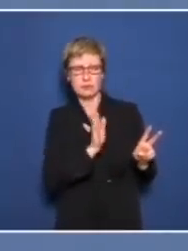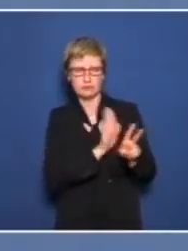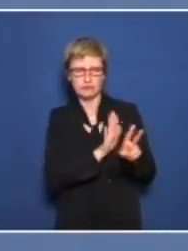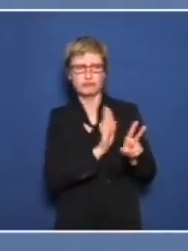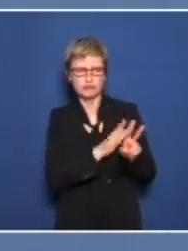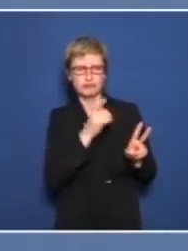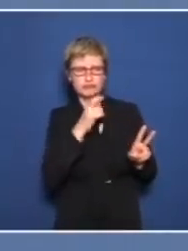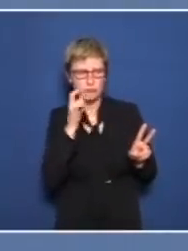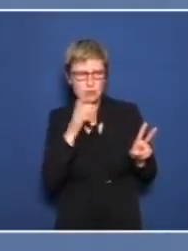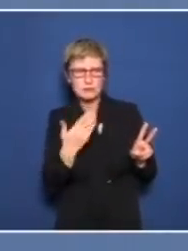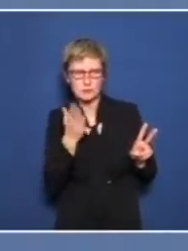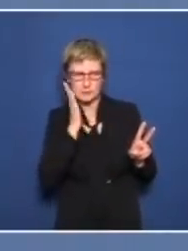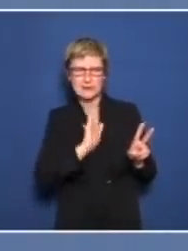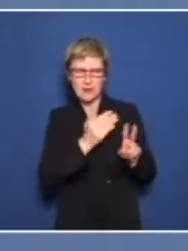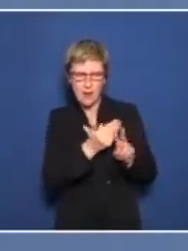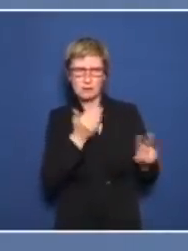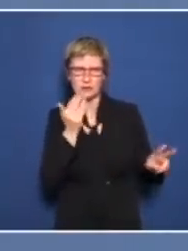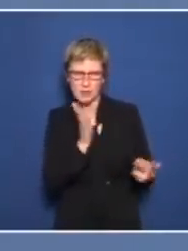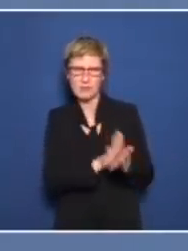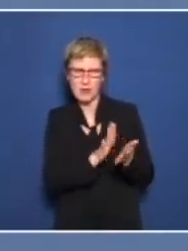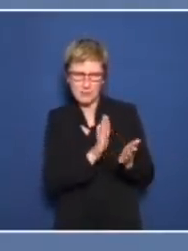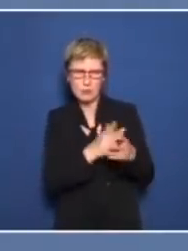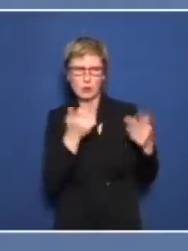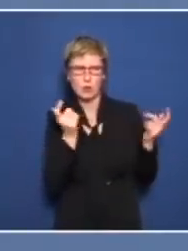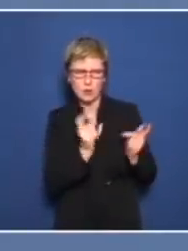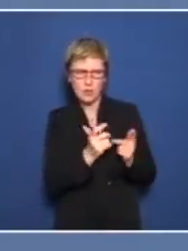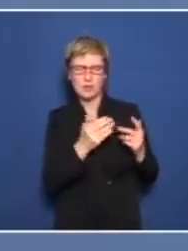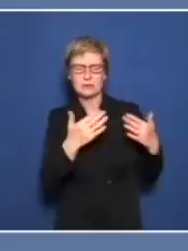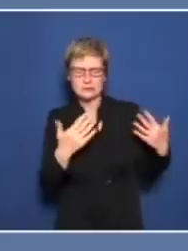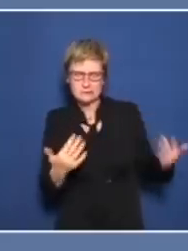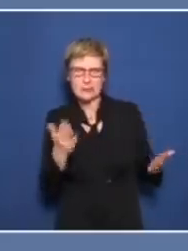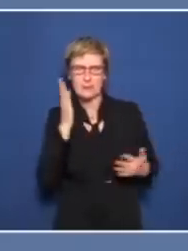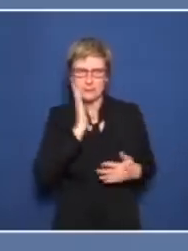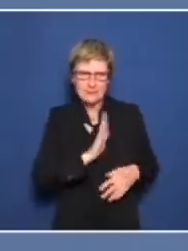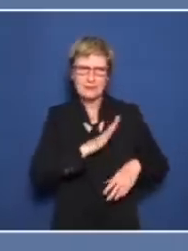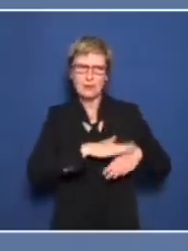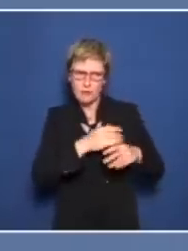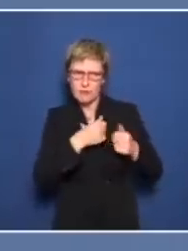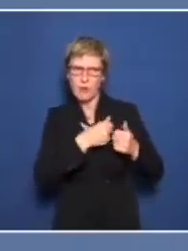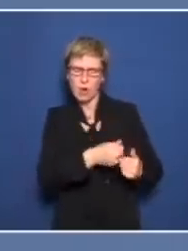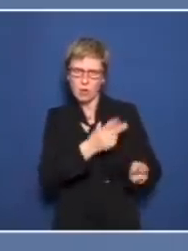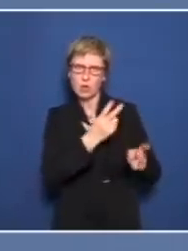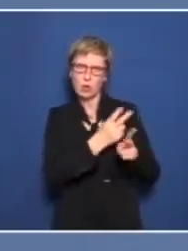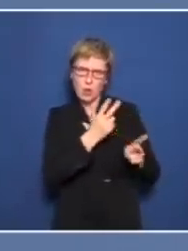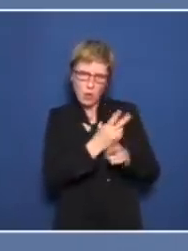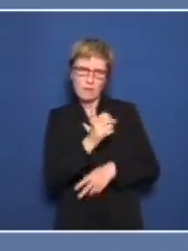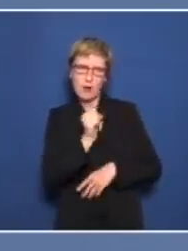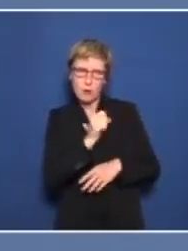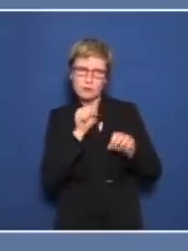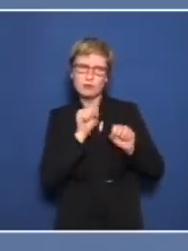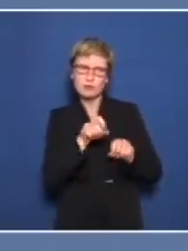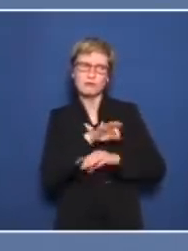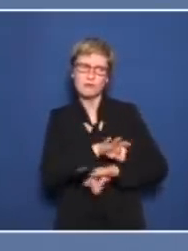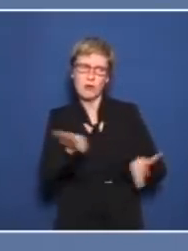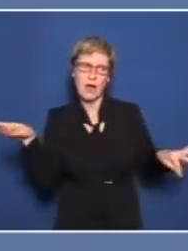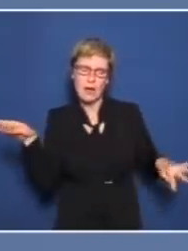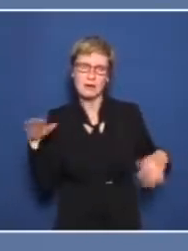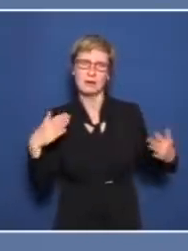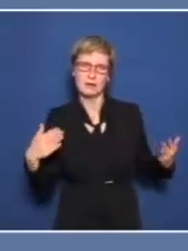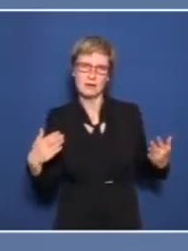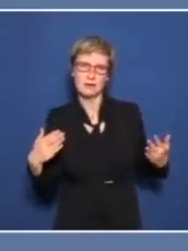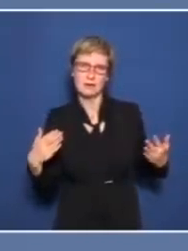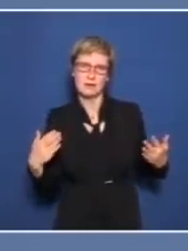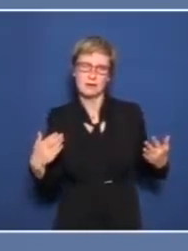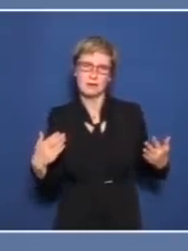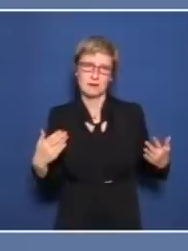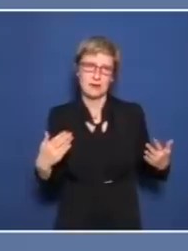etwa Masken und Abstandsregeln eine Zeit lang einhalten, zum Schutz von uns allen, das wird